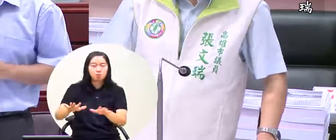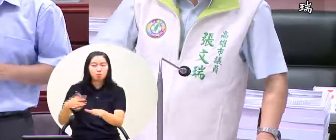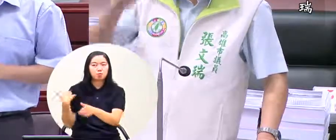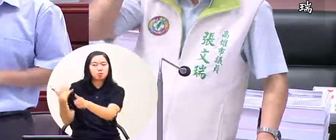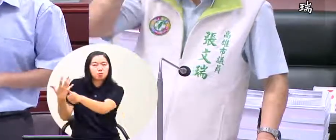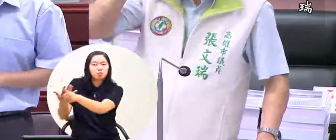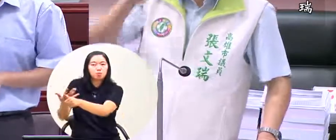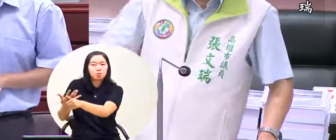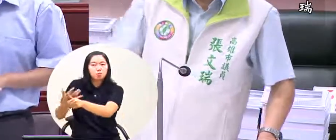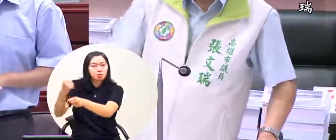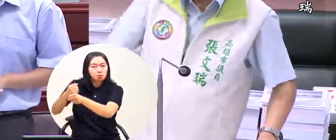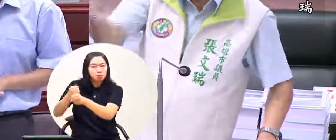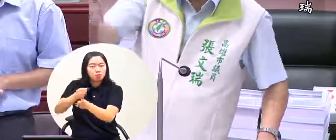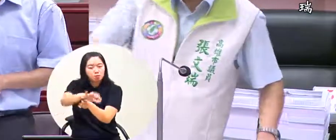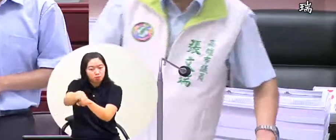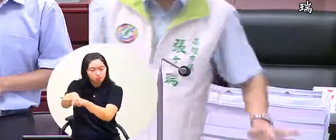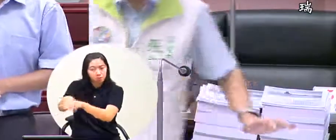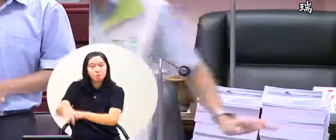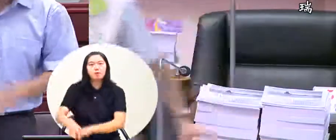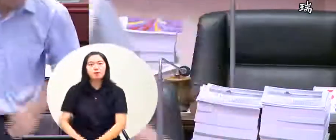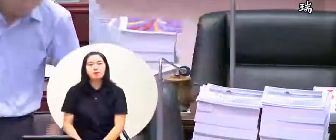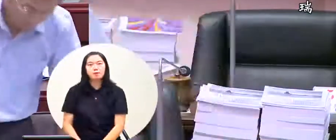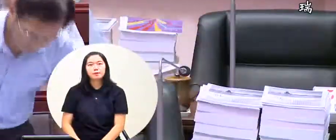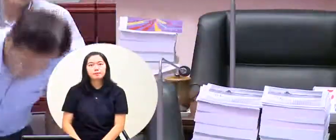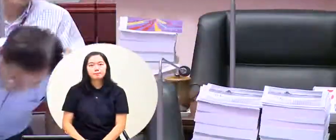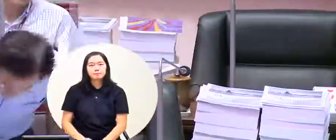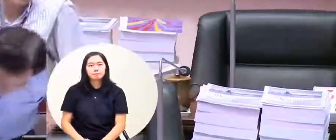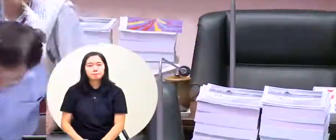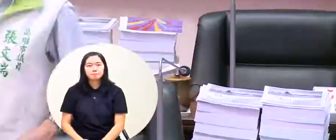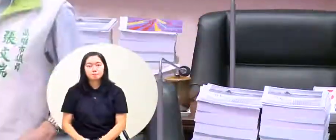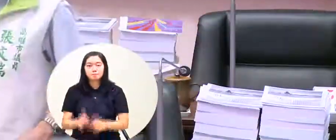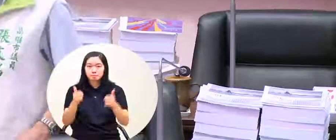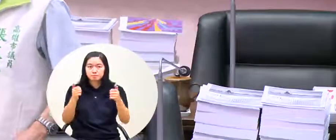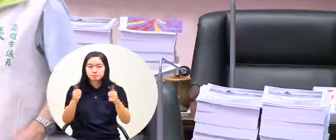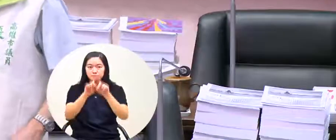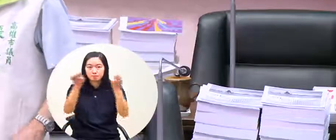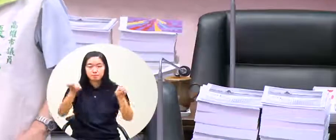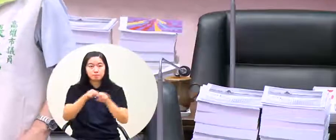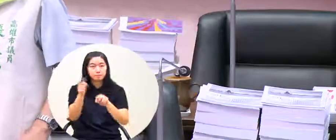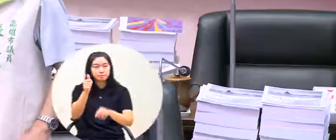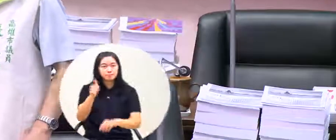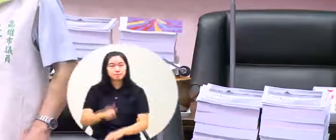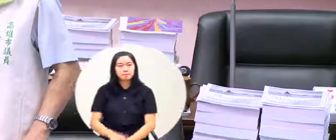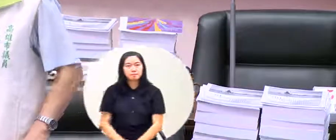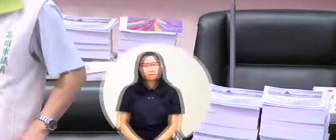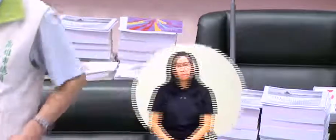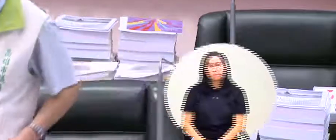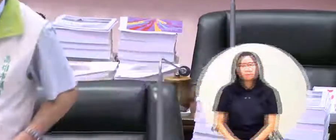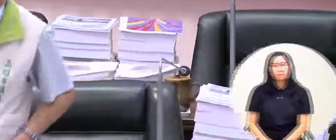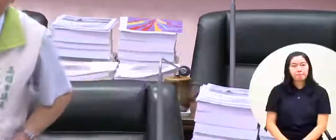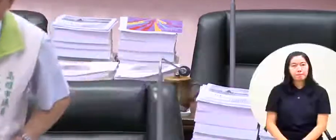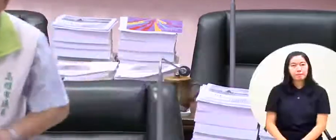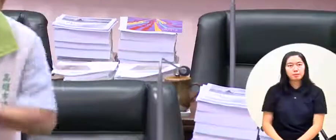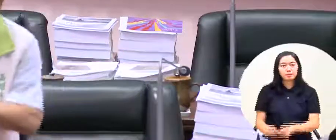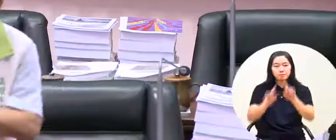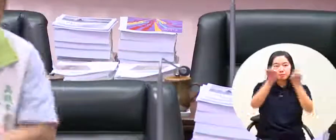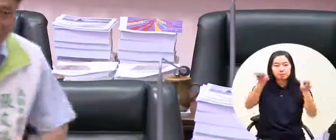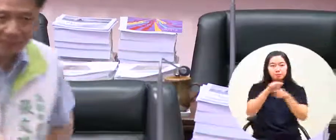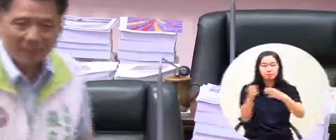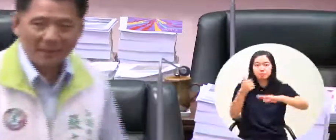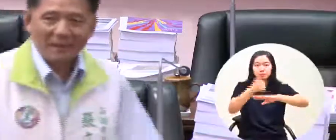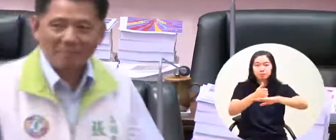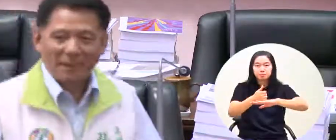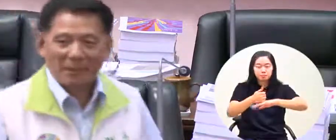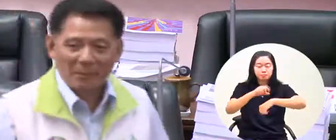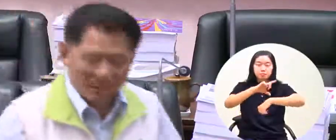吼、哦。所以大概安的情形，谢谢。 好，谢谢张文瑞议员，我们请张议员来上主席台。那我先处理一下